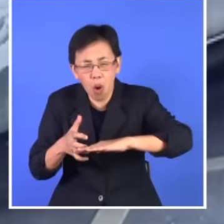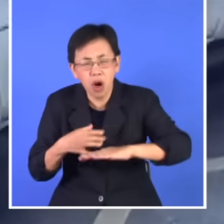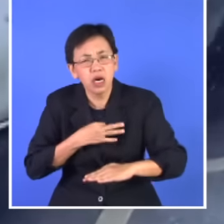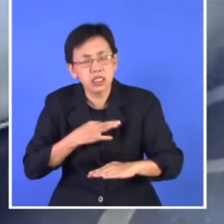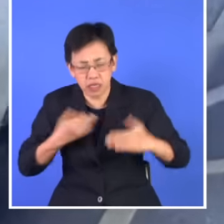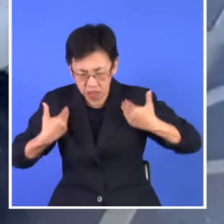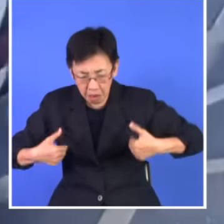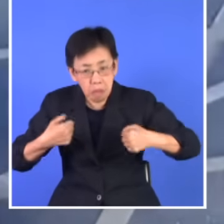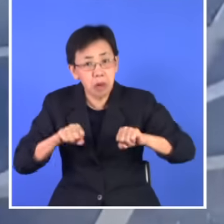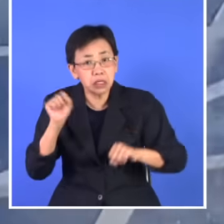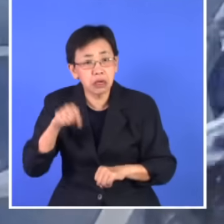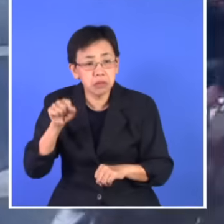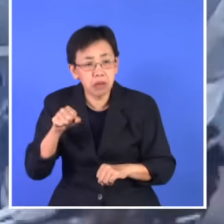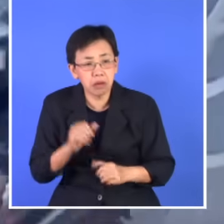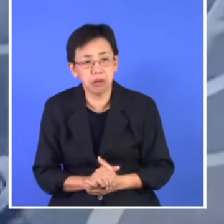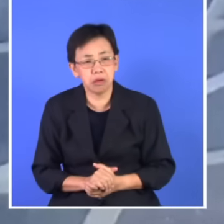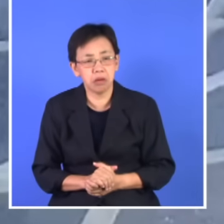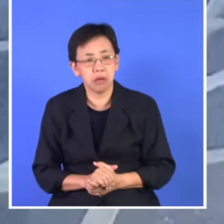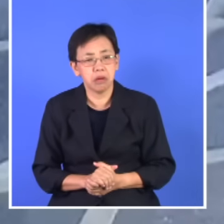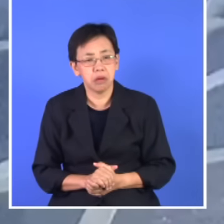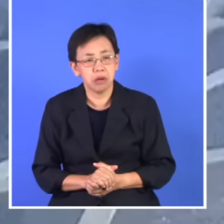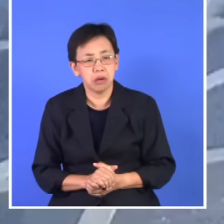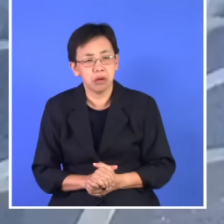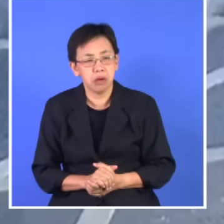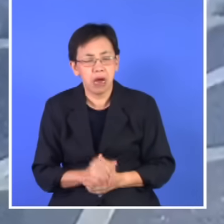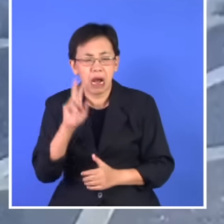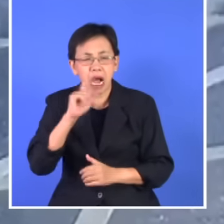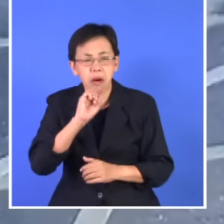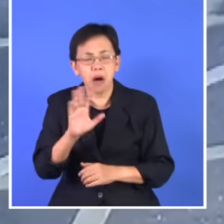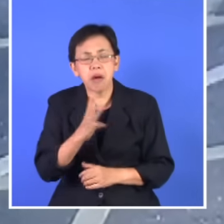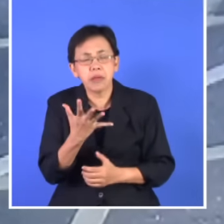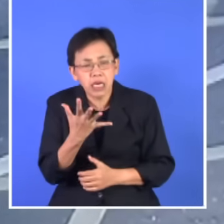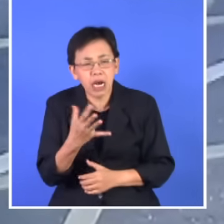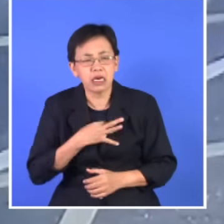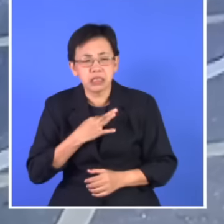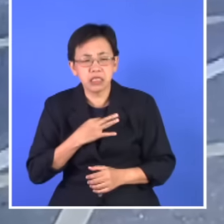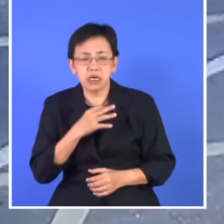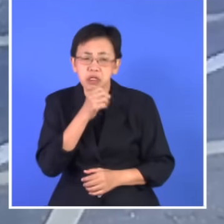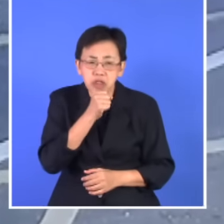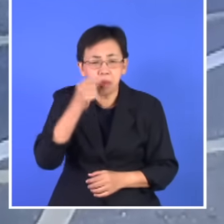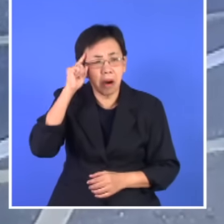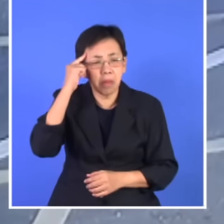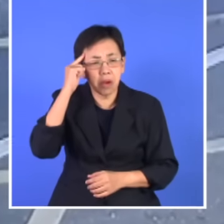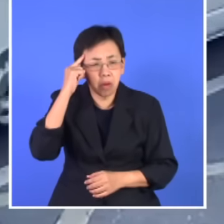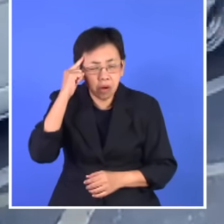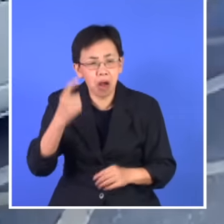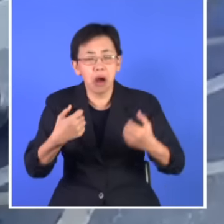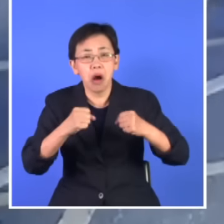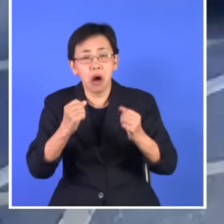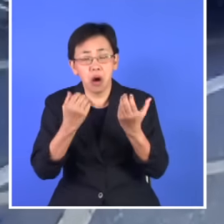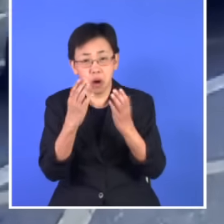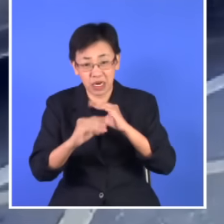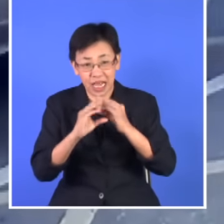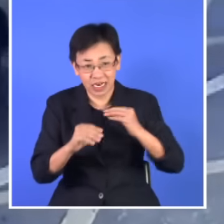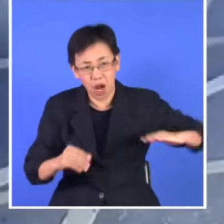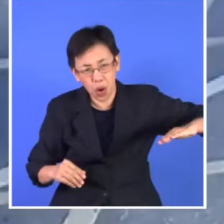มอเตอร์ไซค์มั้ยนะคะแต่ว่าอันนี้ก็ไม่ได้บอกไว้เในข่าวนะหรือใส่เสื้อสีส้มก็ไม่แน่ใจแต่ที่แน่ๆคือรถเก่งคันนี้ออกมานะ